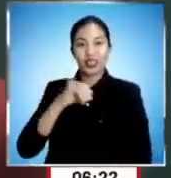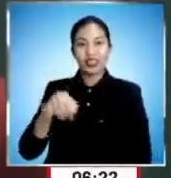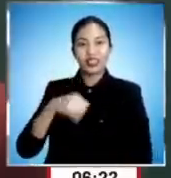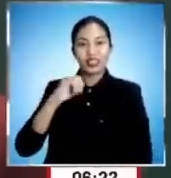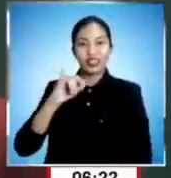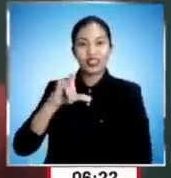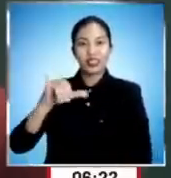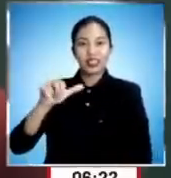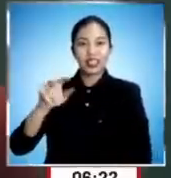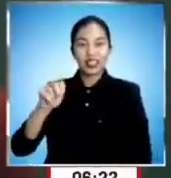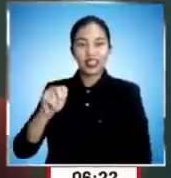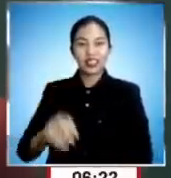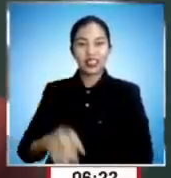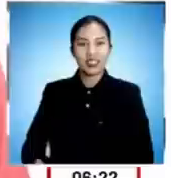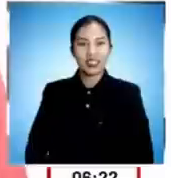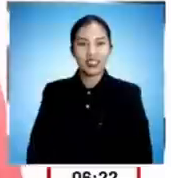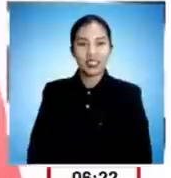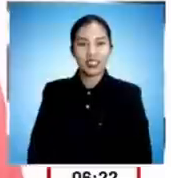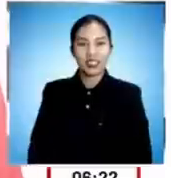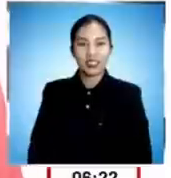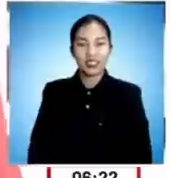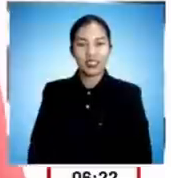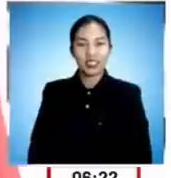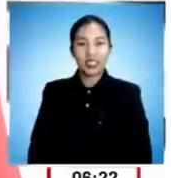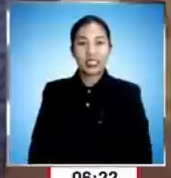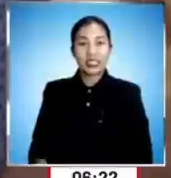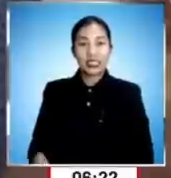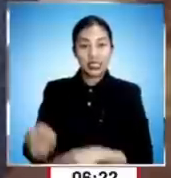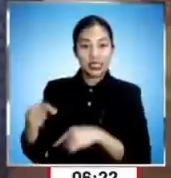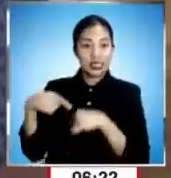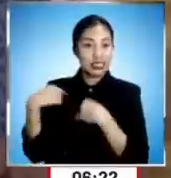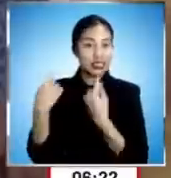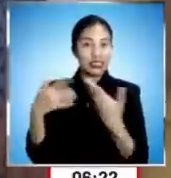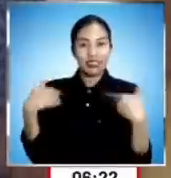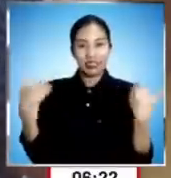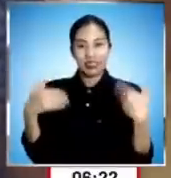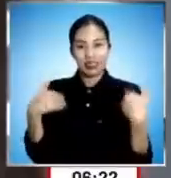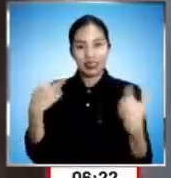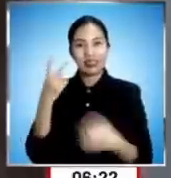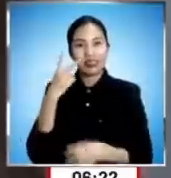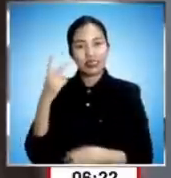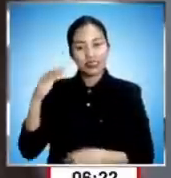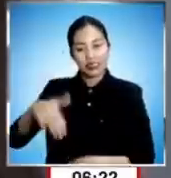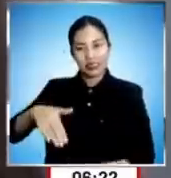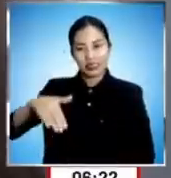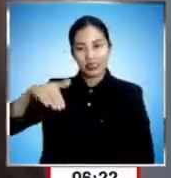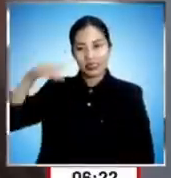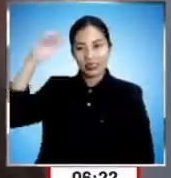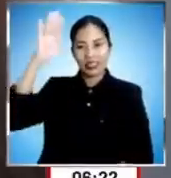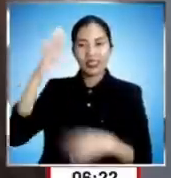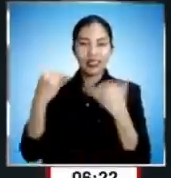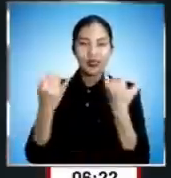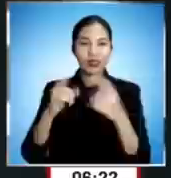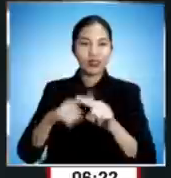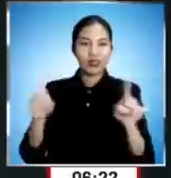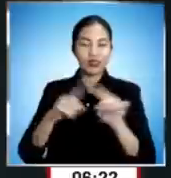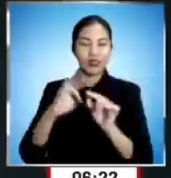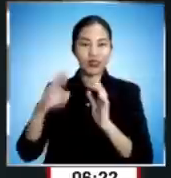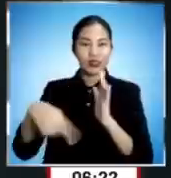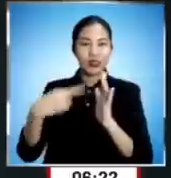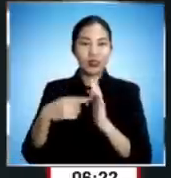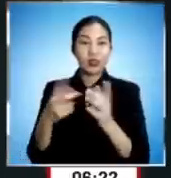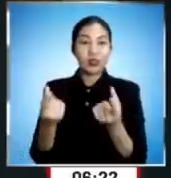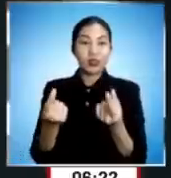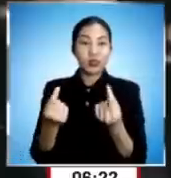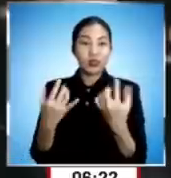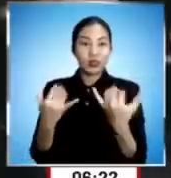po sa memory. Bata pa lang, pinapanood ko na siya talaga. Hanggang nito, nag-iba na siya ng role. Sabi ko, paano yung gagawin ni Gillian Ward? Eh, sobrang